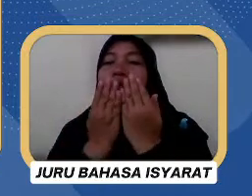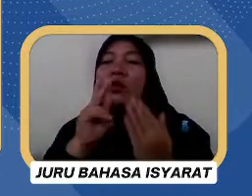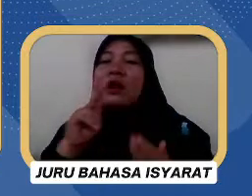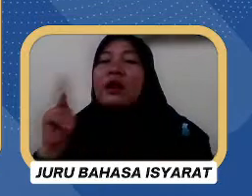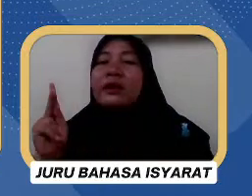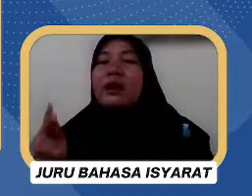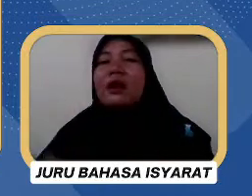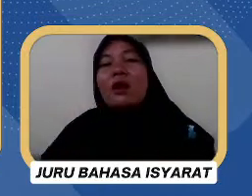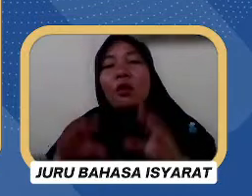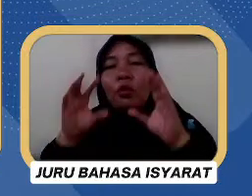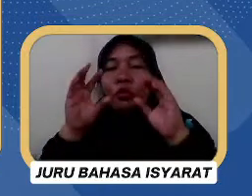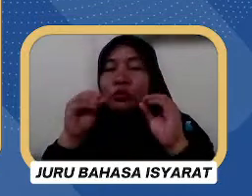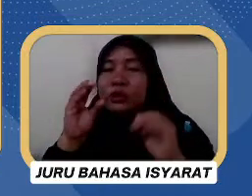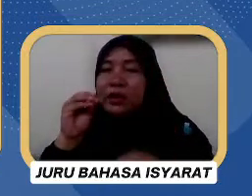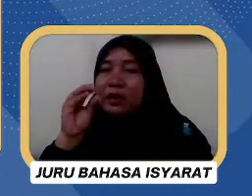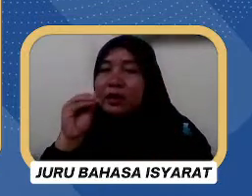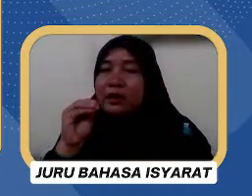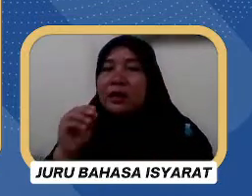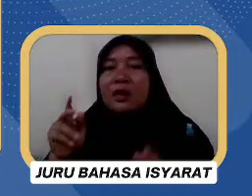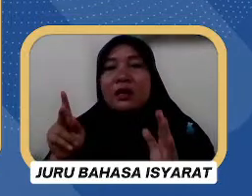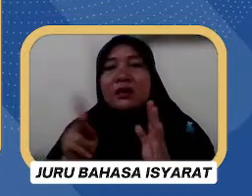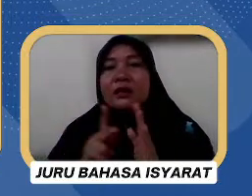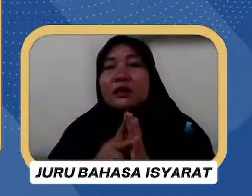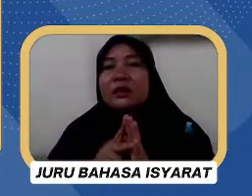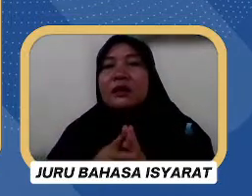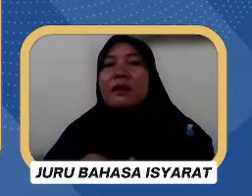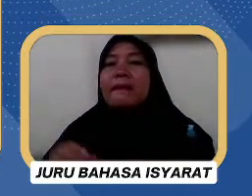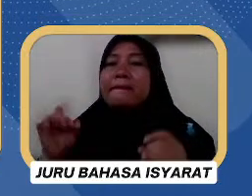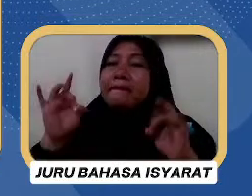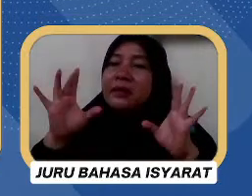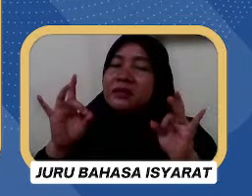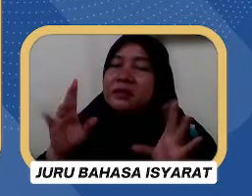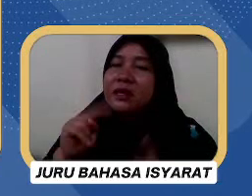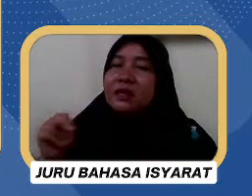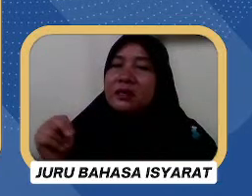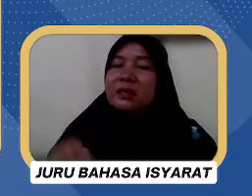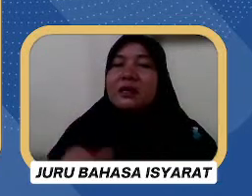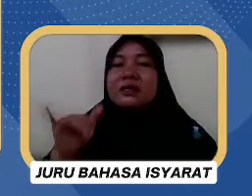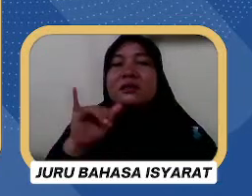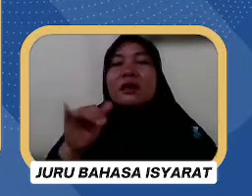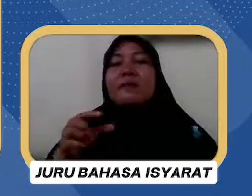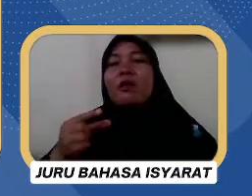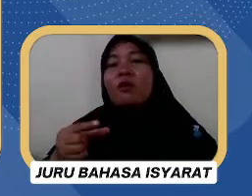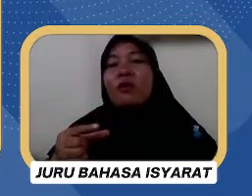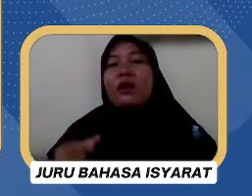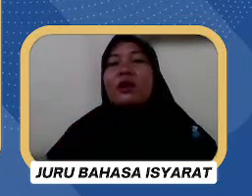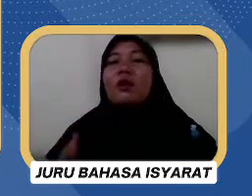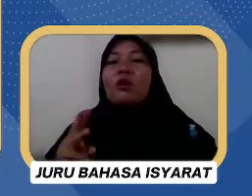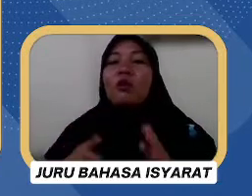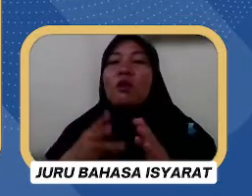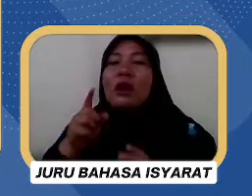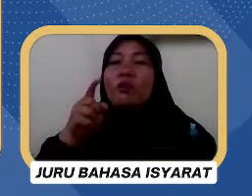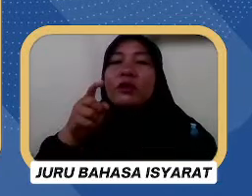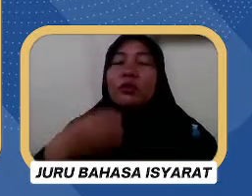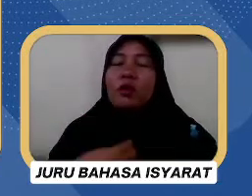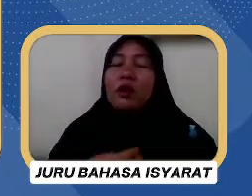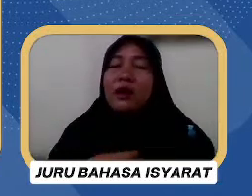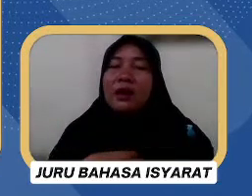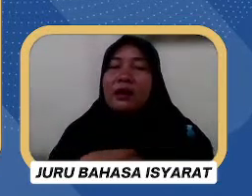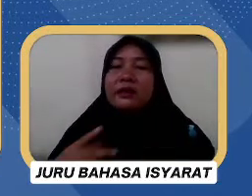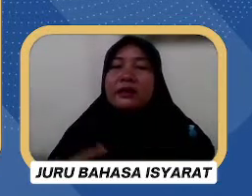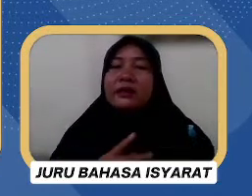adalah hal-hal yang tidak boleh, karena kita melanggar hak orang lain, biarpun kita memiliki hak untuk berekspresi di dalamnya. Nah, yang kewajiban kita itu seperti